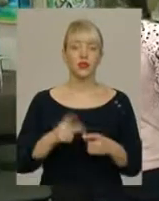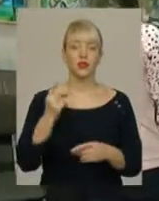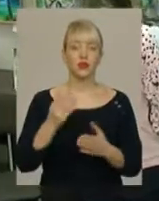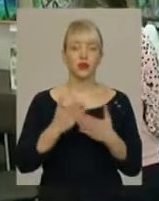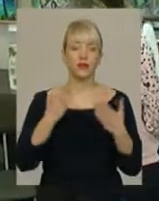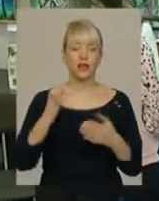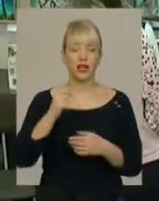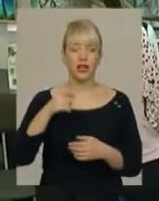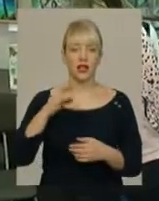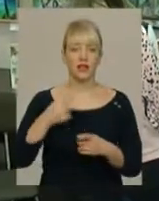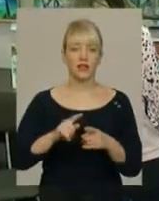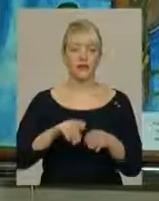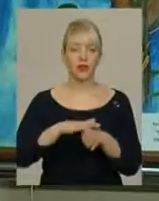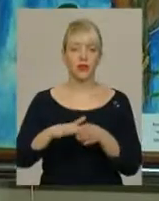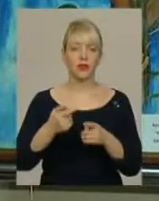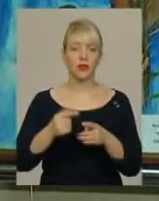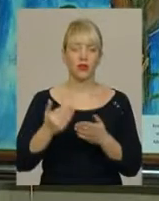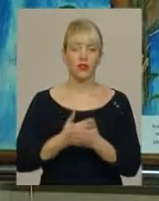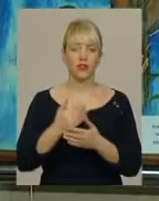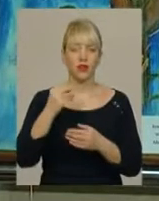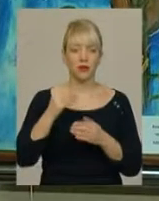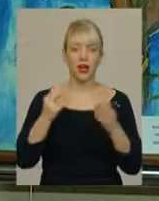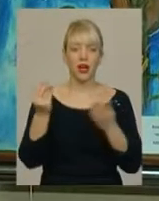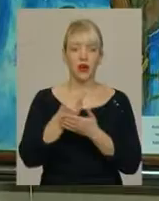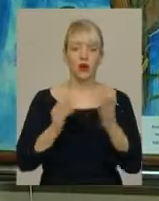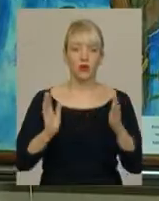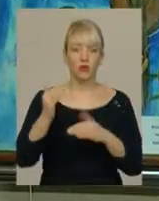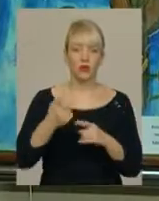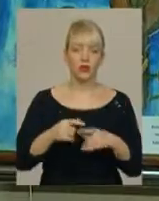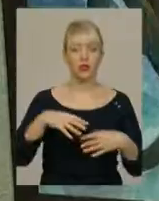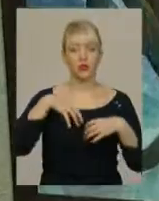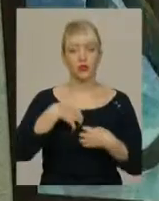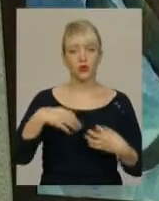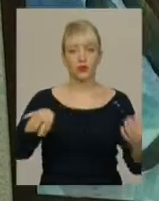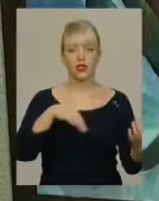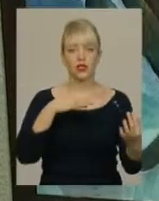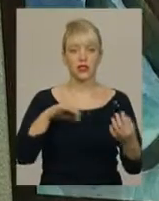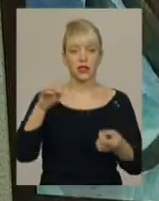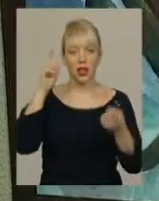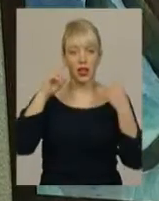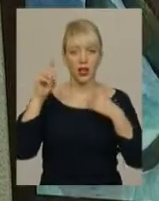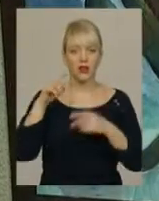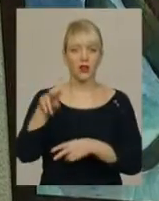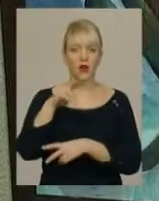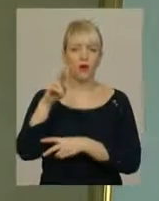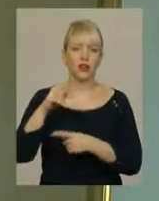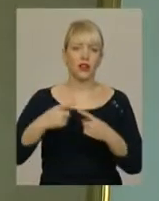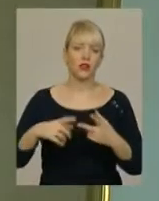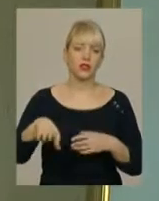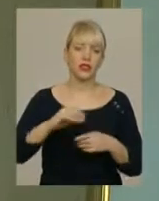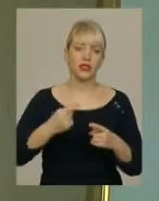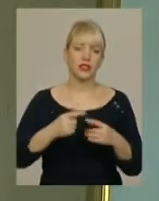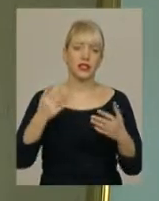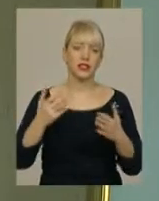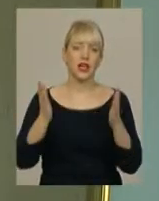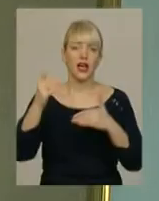виставка Агнеси, і вона поповнила її новими роботами. Сумний скрипаль, казковий дракон, Девід Джонс з фільму «Пірати Карибського моря» – усі картини